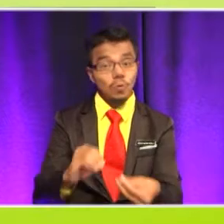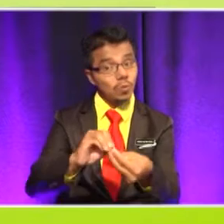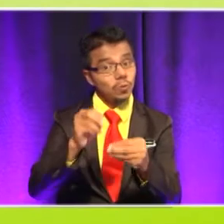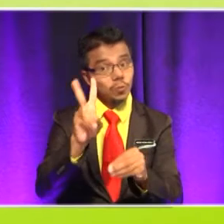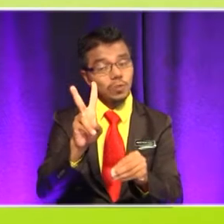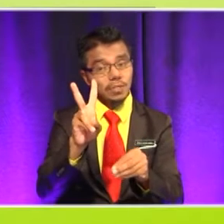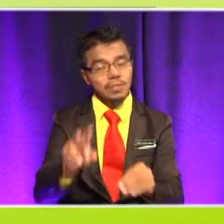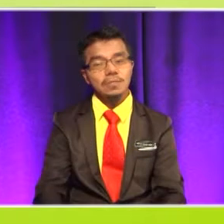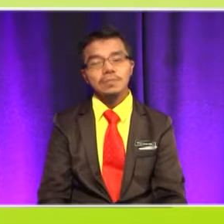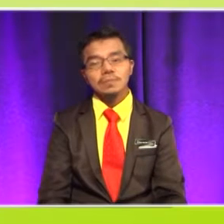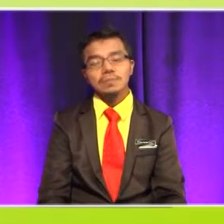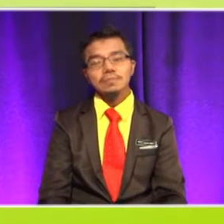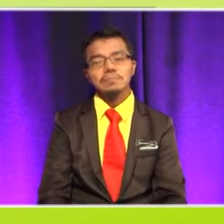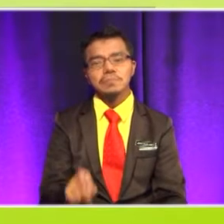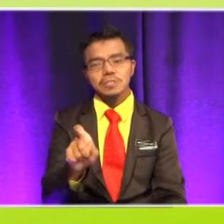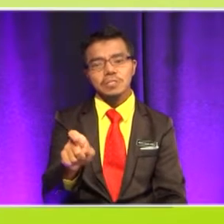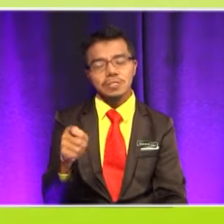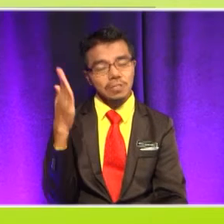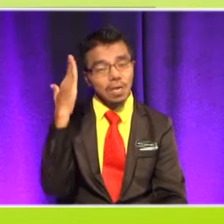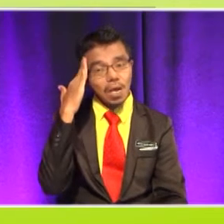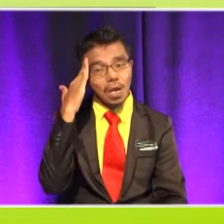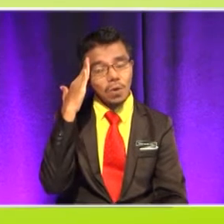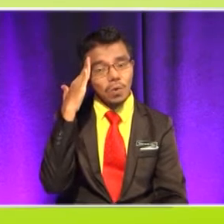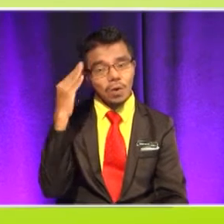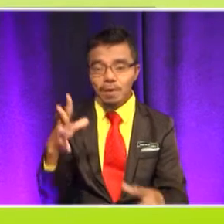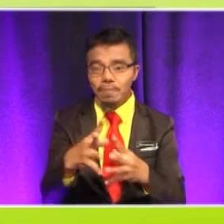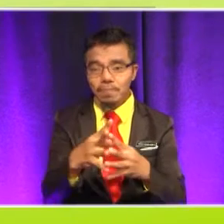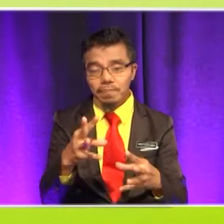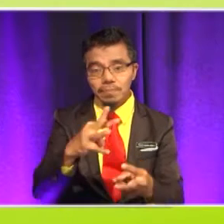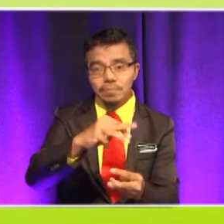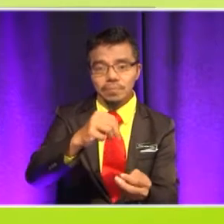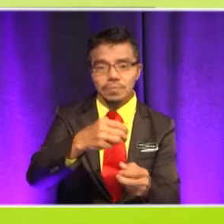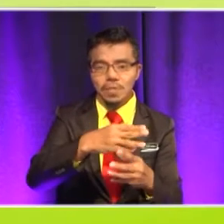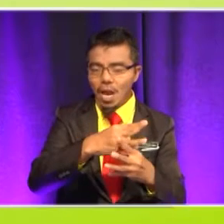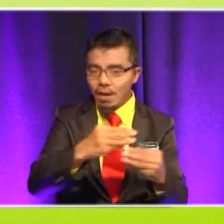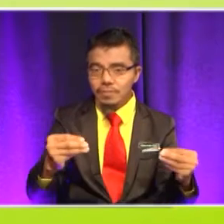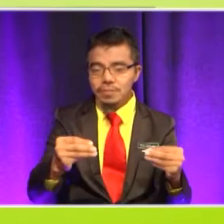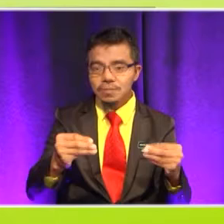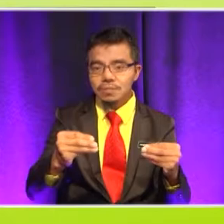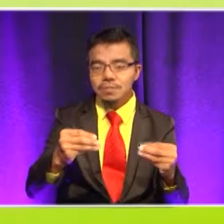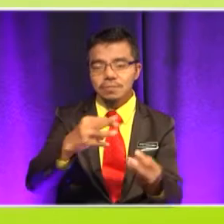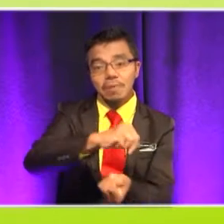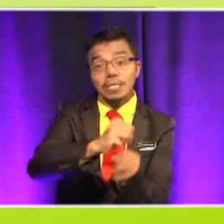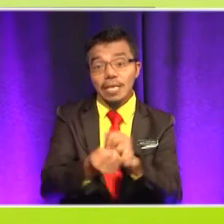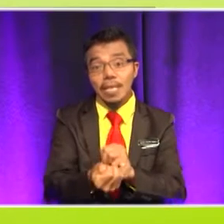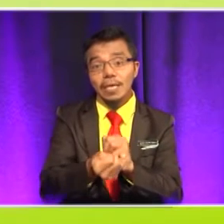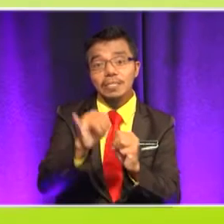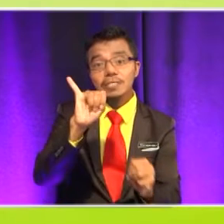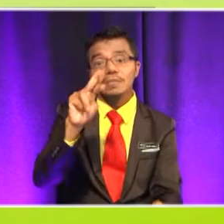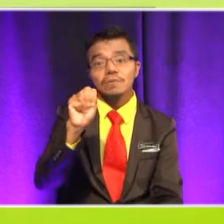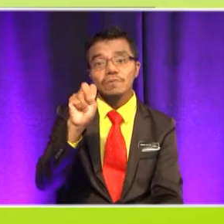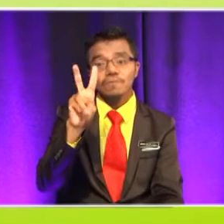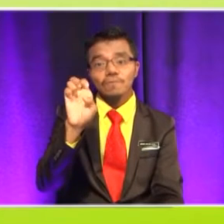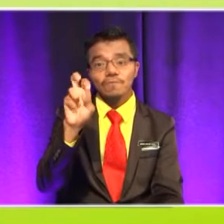cari ataupun kita kenal pasti masalah itu berdasarkan kajian yang kita buat dan penyelesaian masalah kepada masalah tersebut